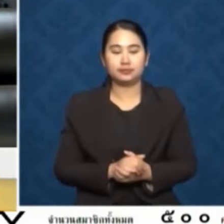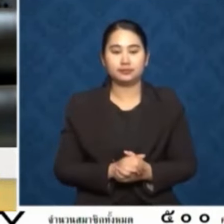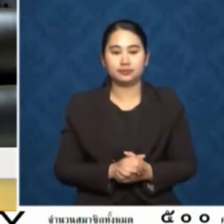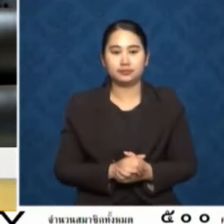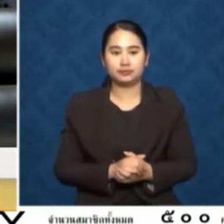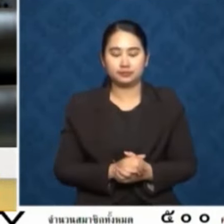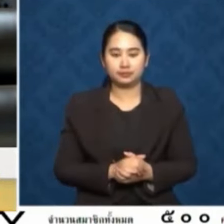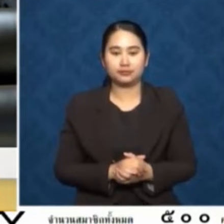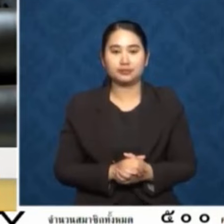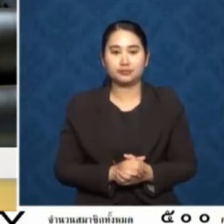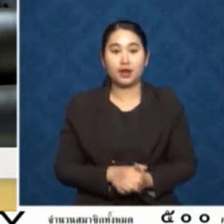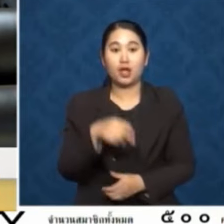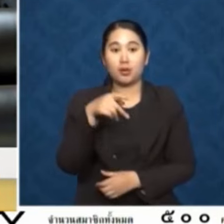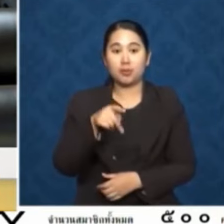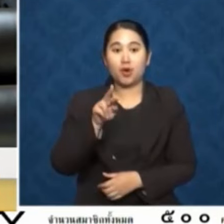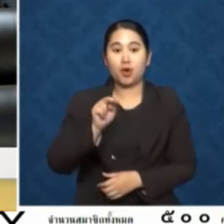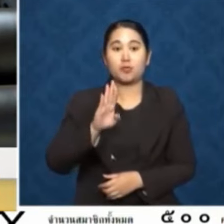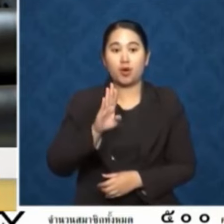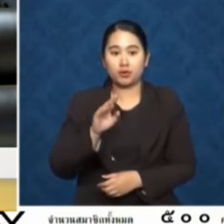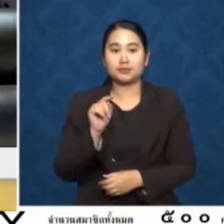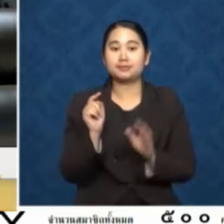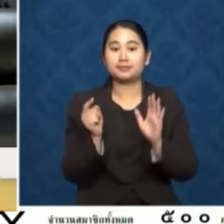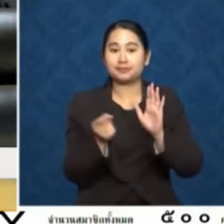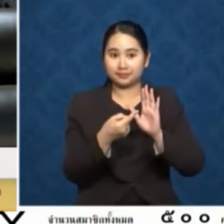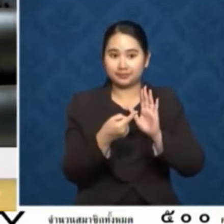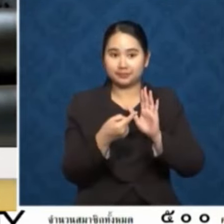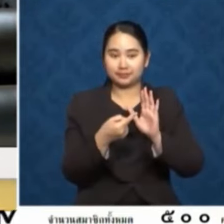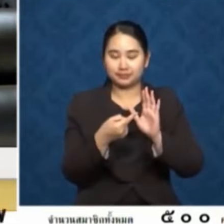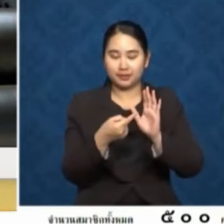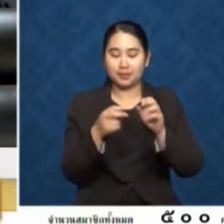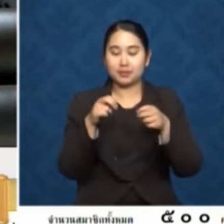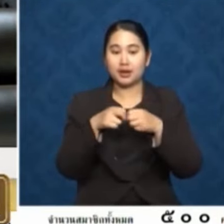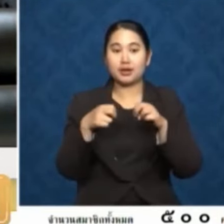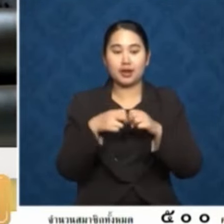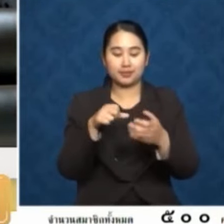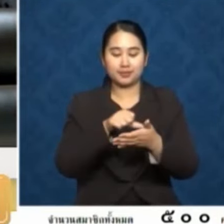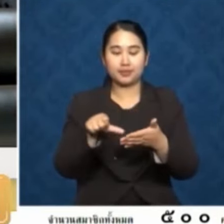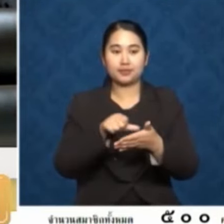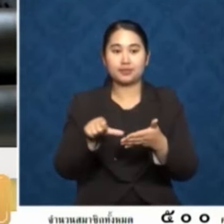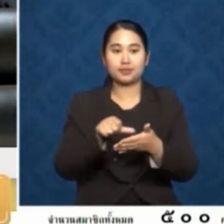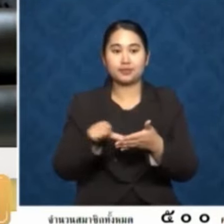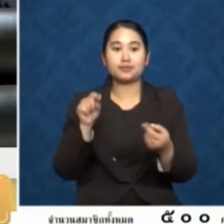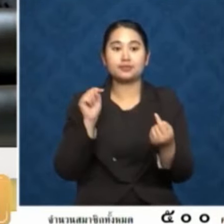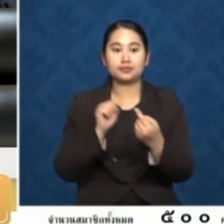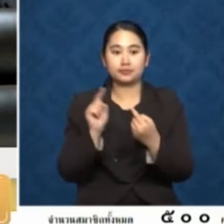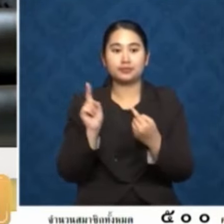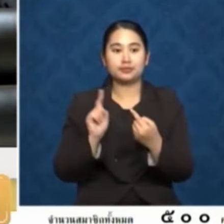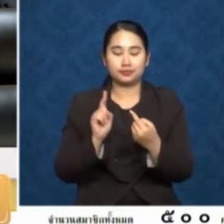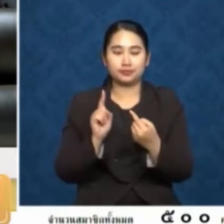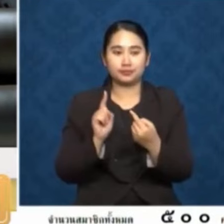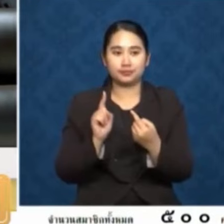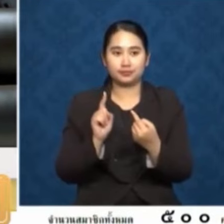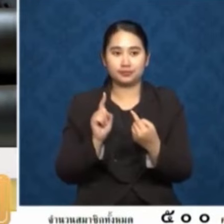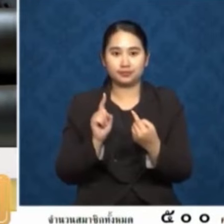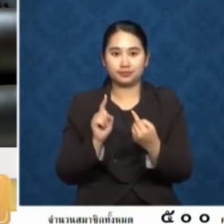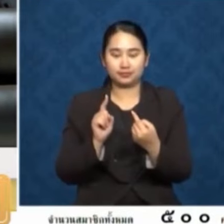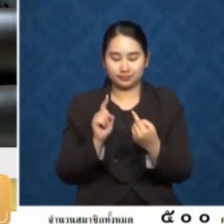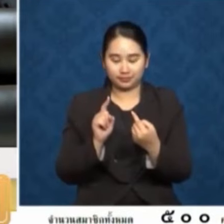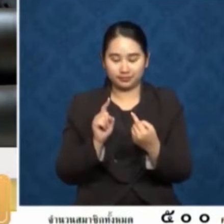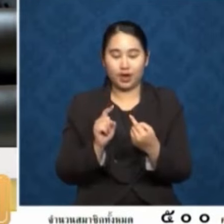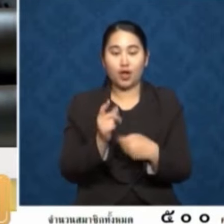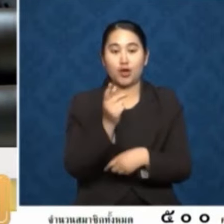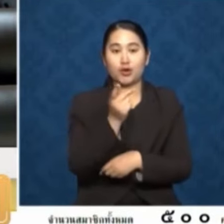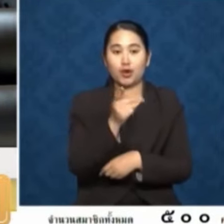ครับพ.ร.บ.ฉบับนี้จะเป็นการแก้ไขในการที่จะยกเลิกอำนา